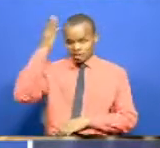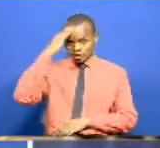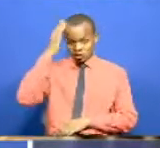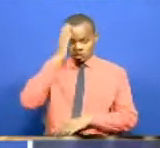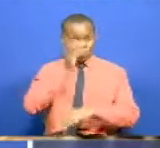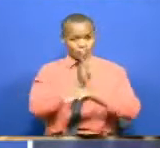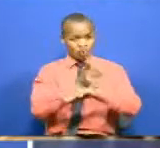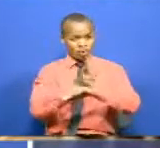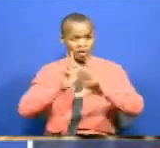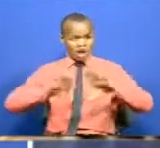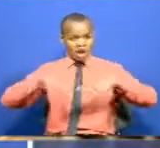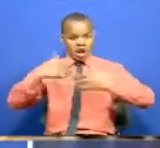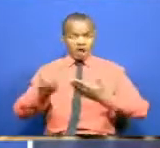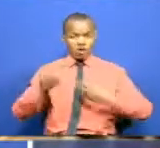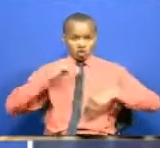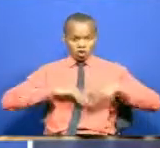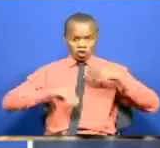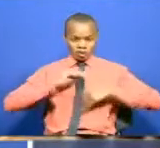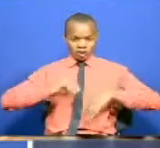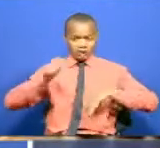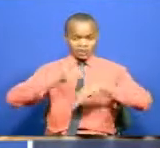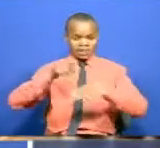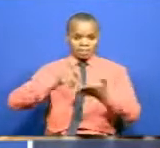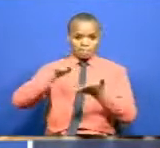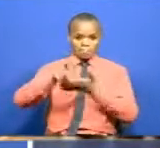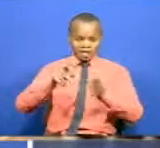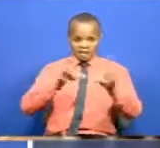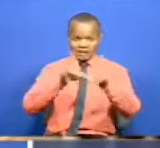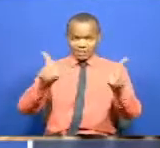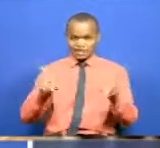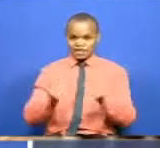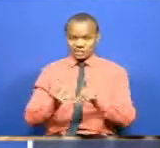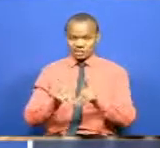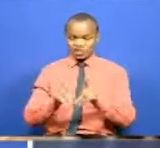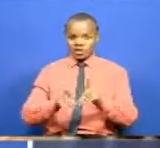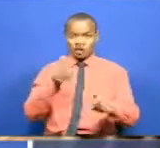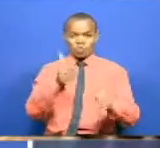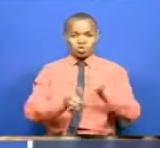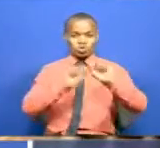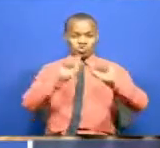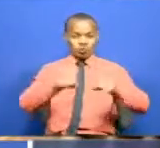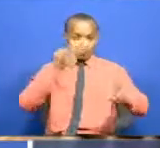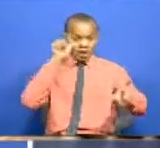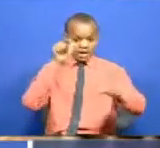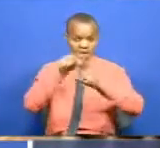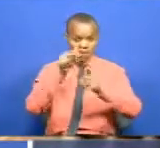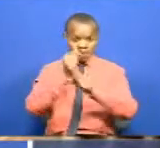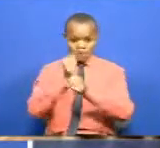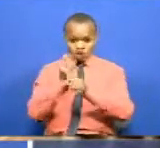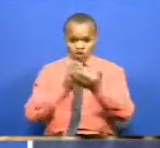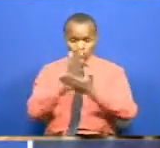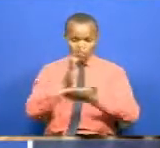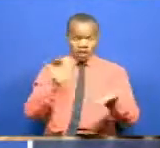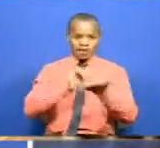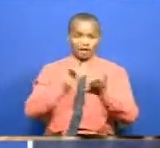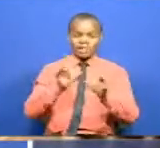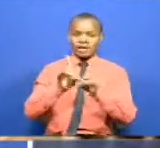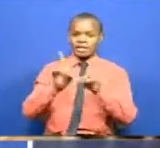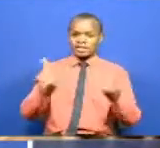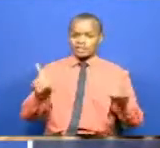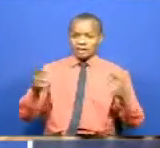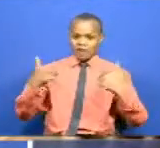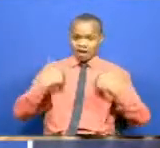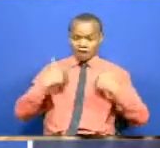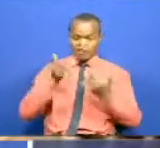ya ufisadi wakati wa ununuzi wa dawati hizo zinazonuiwa kuhakikisha kwamba kuna umbali wa kutosha kati ya